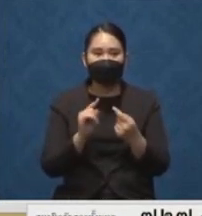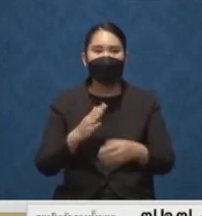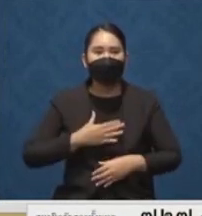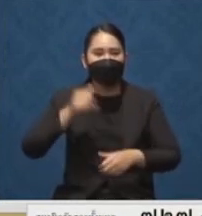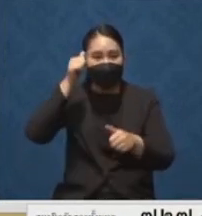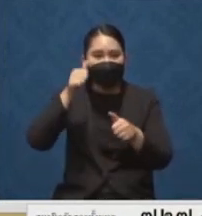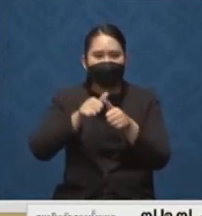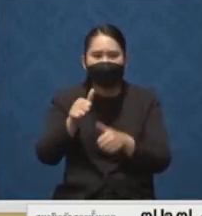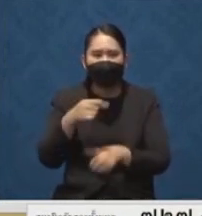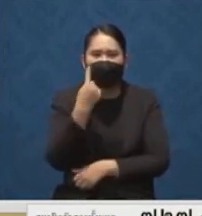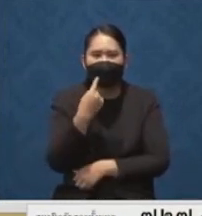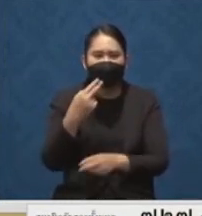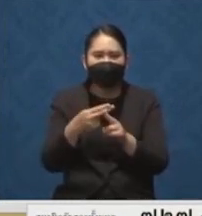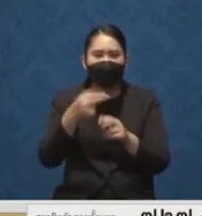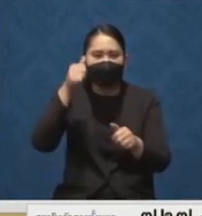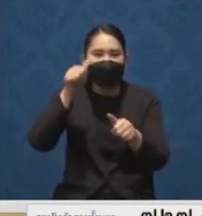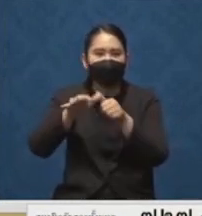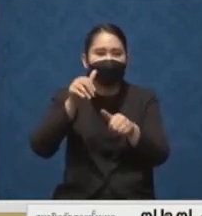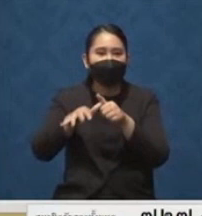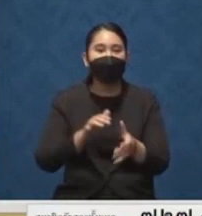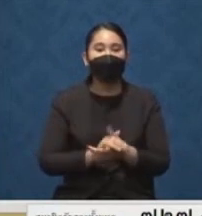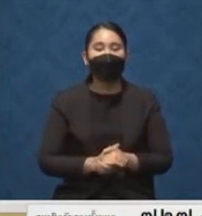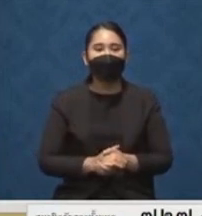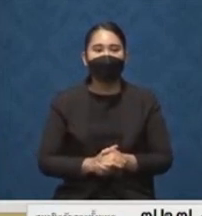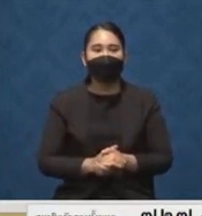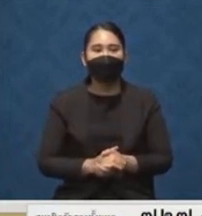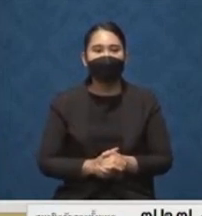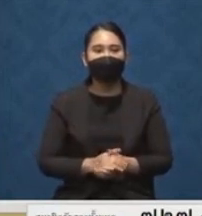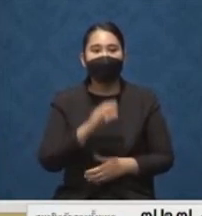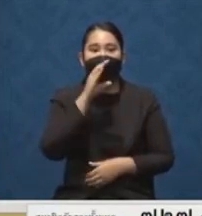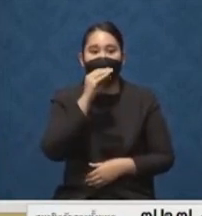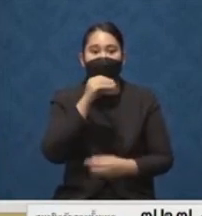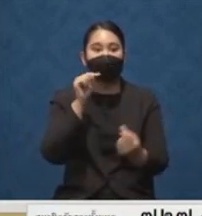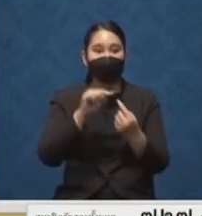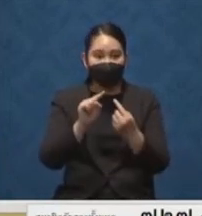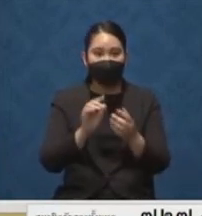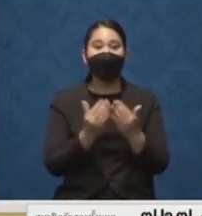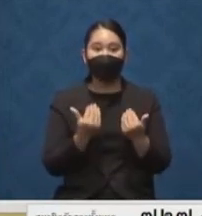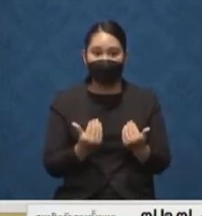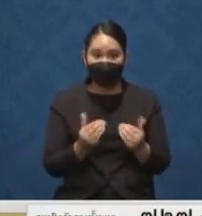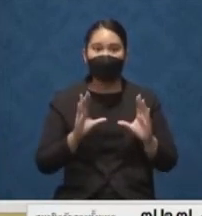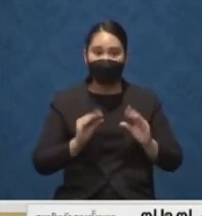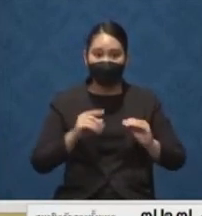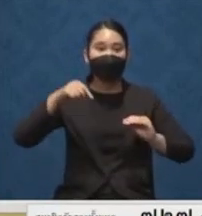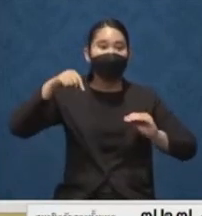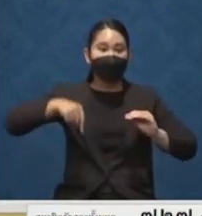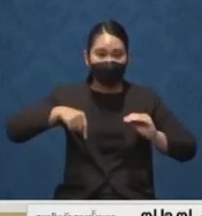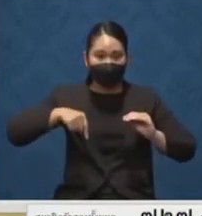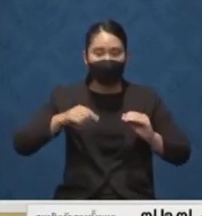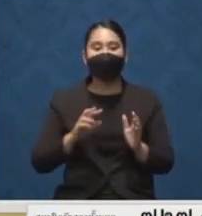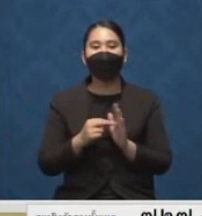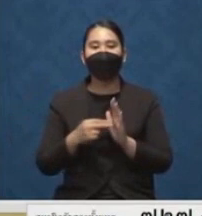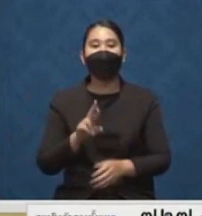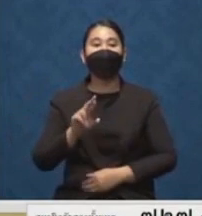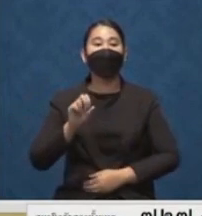ำได้ท่านหนึ่งท่านใดผมจำชื่อท่านไม่ได้แล้วท่านพูดถึงว่ามาอยู่ที่นี่แล้วอยู่ในรั